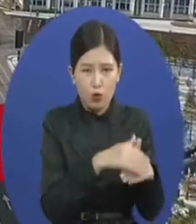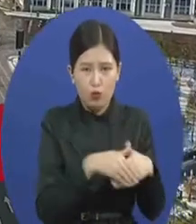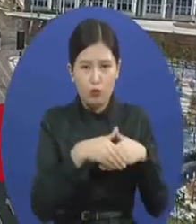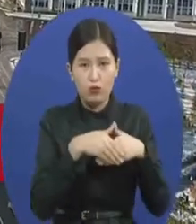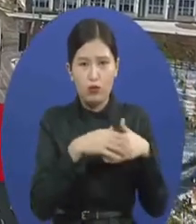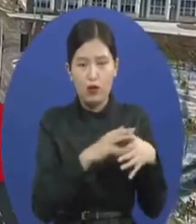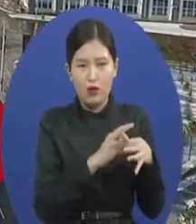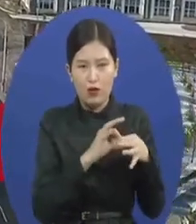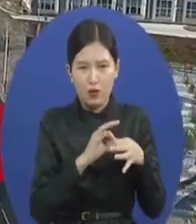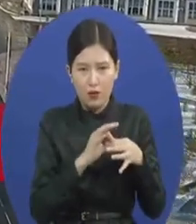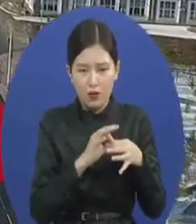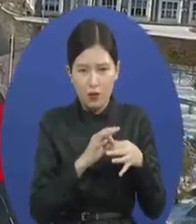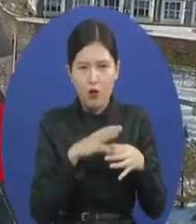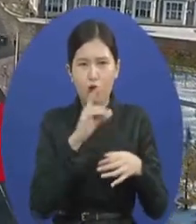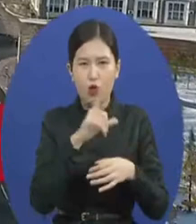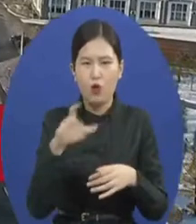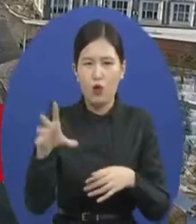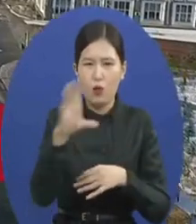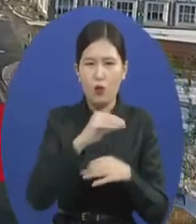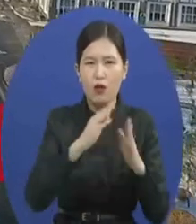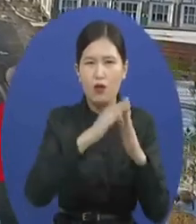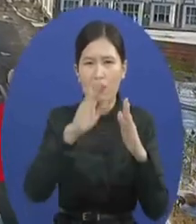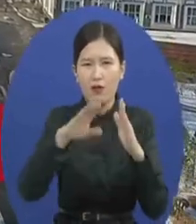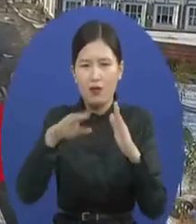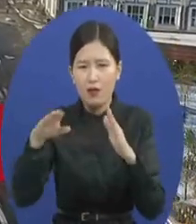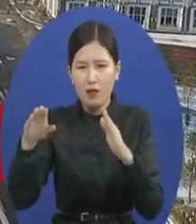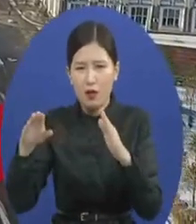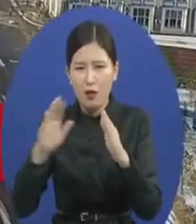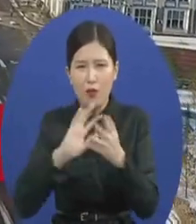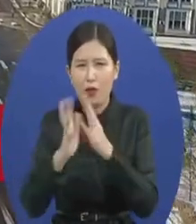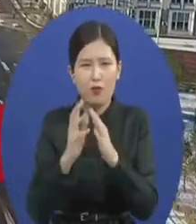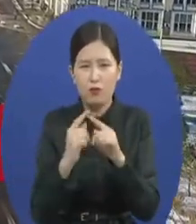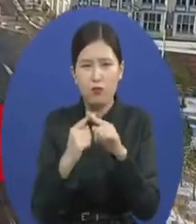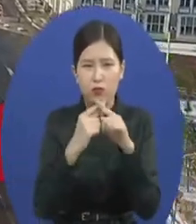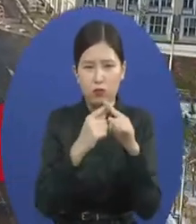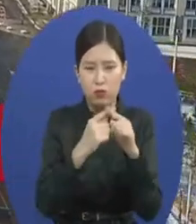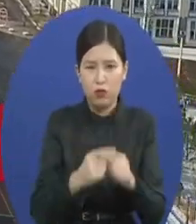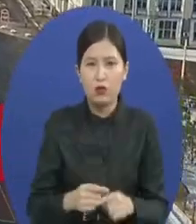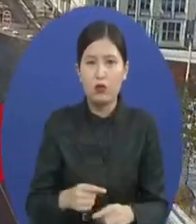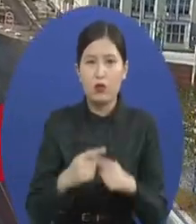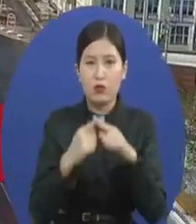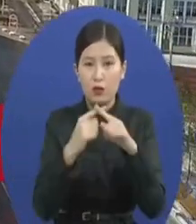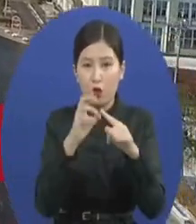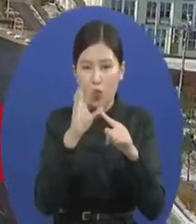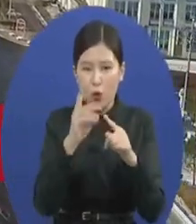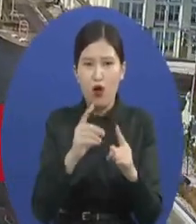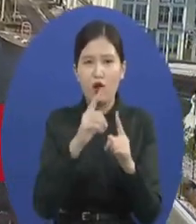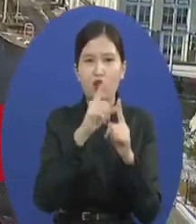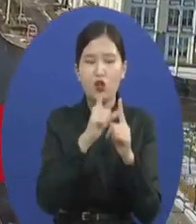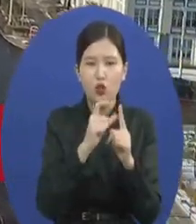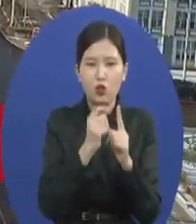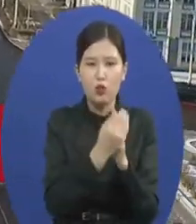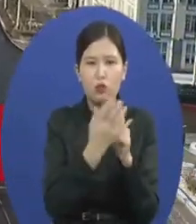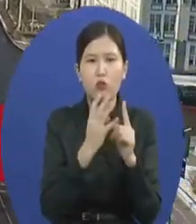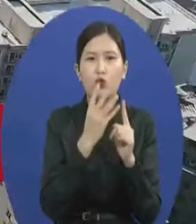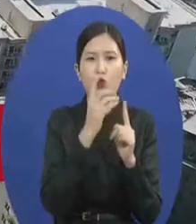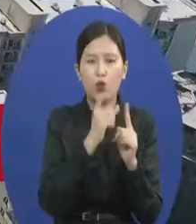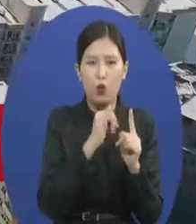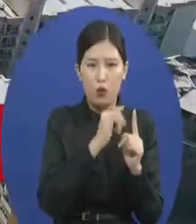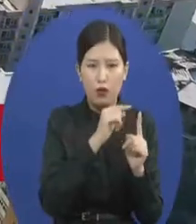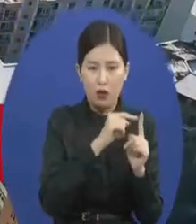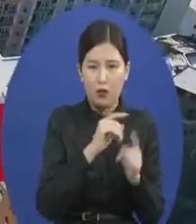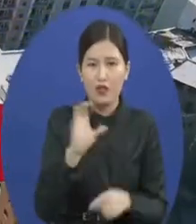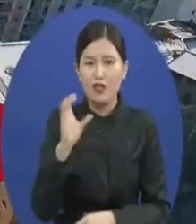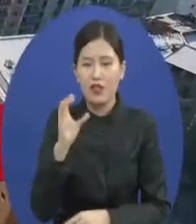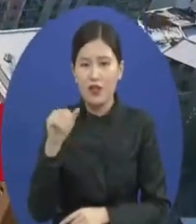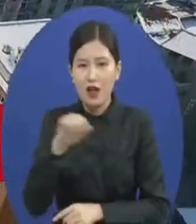тогтоосноор Улаанбаатар хотод хөл хорой эхлэх үед халдвартай 1 хүн 4 хүнд, харин Сэлэнг аймагт 8 хүнд тарах эрсдэл өндөртэй байсан бол